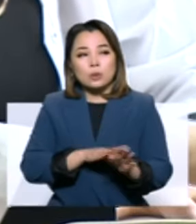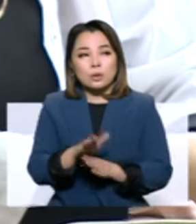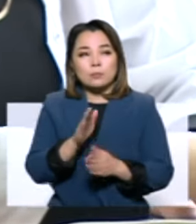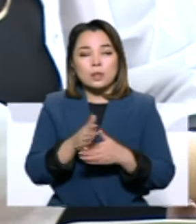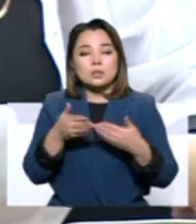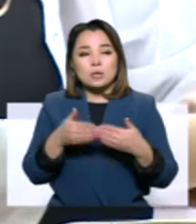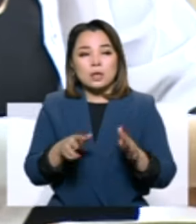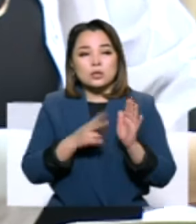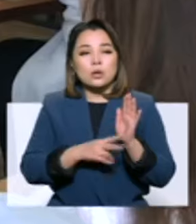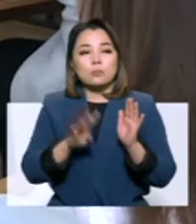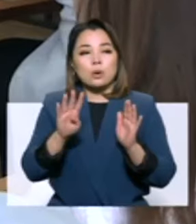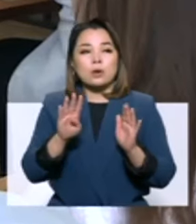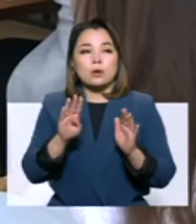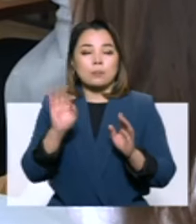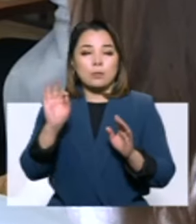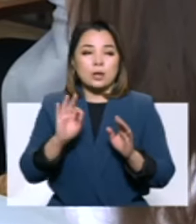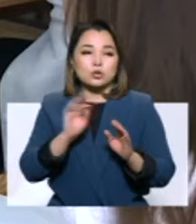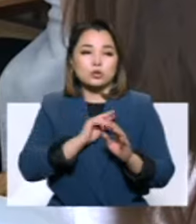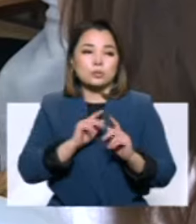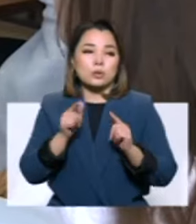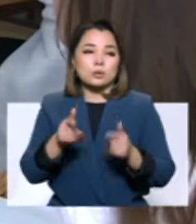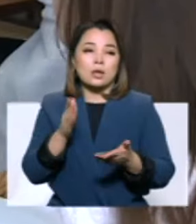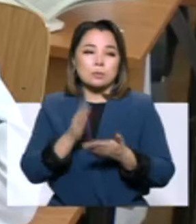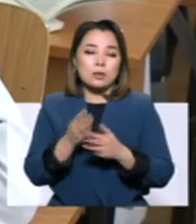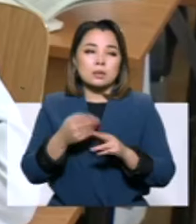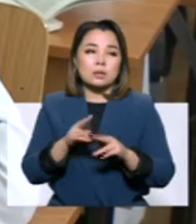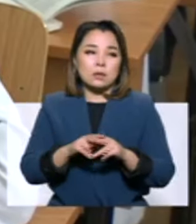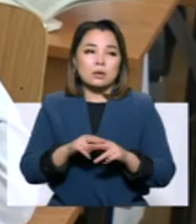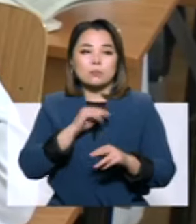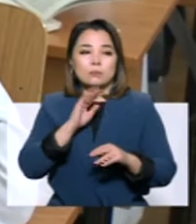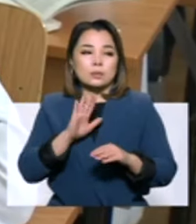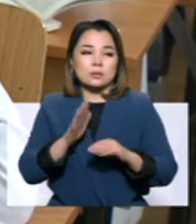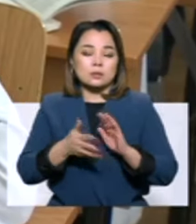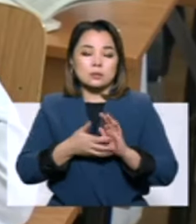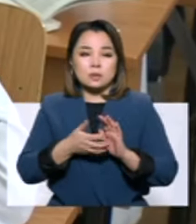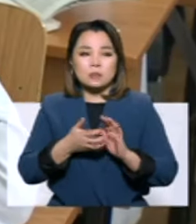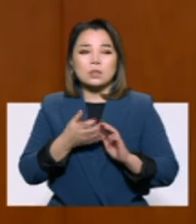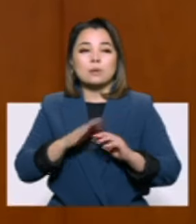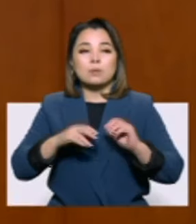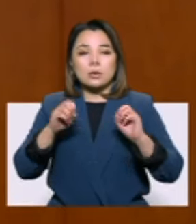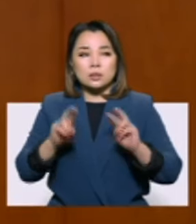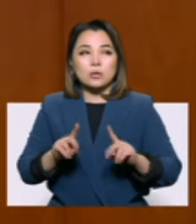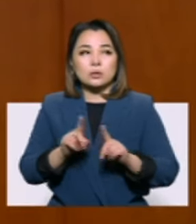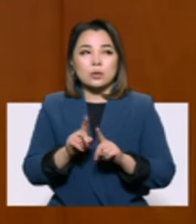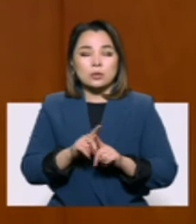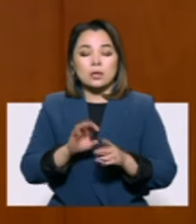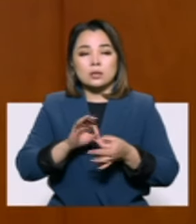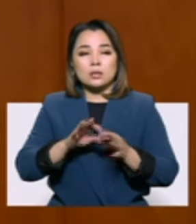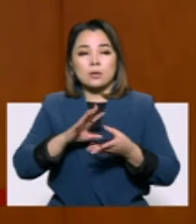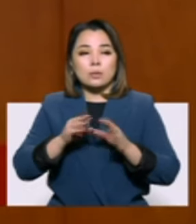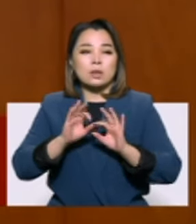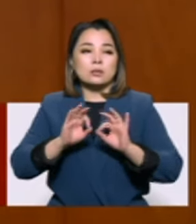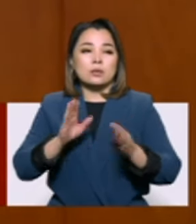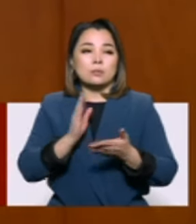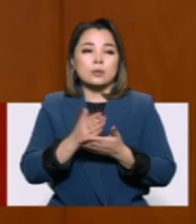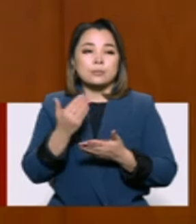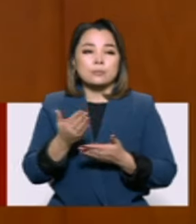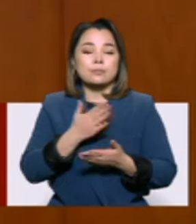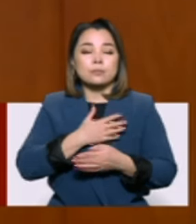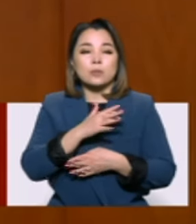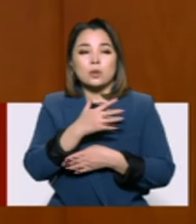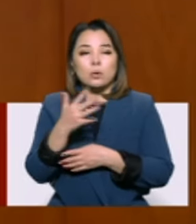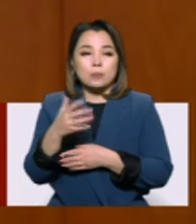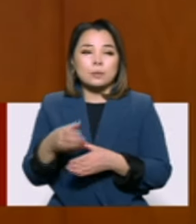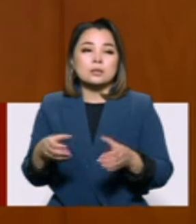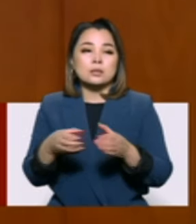түлектердің 74% жұмыс орналасады екен. Сонда да маман тапшы. Айналып келгенде жалпы айтайын сіздерге, біздің орман